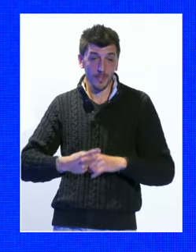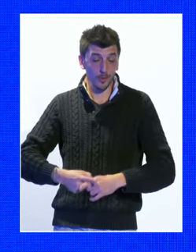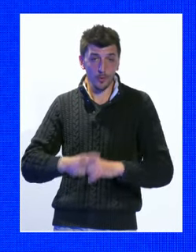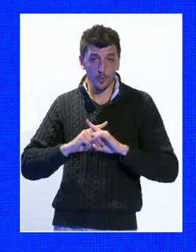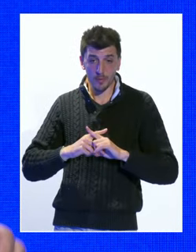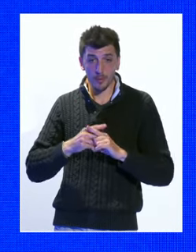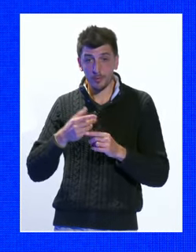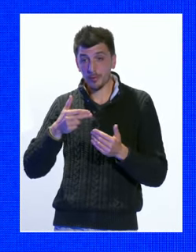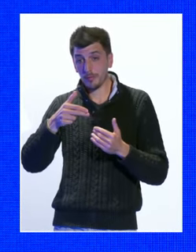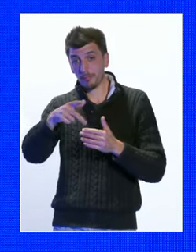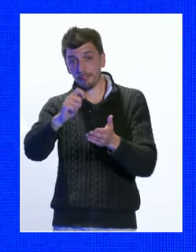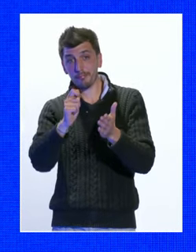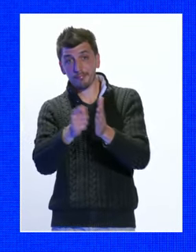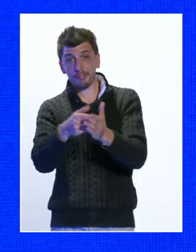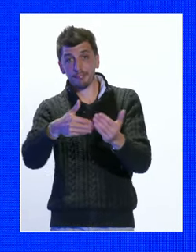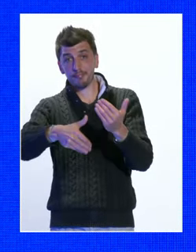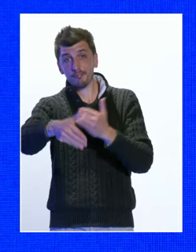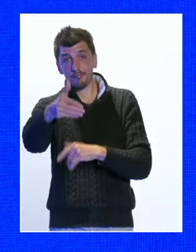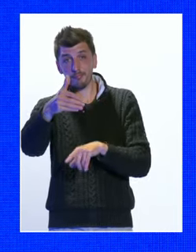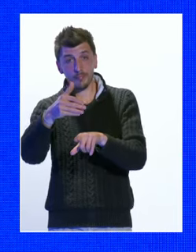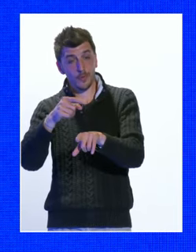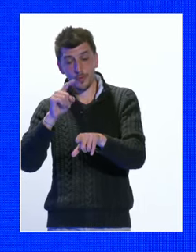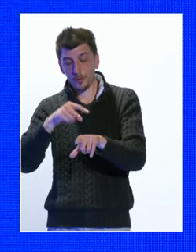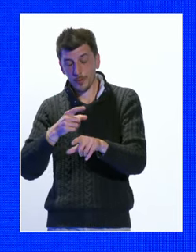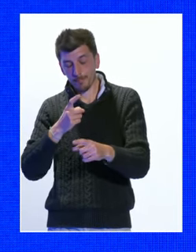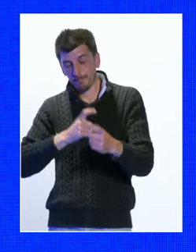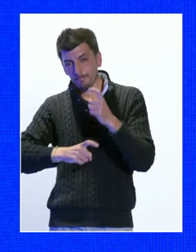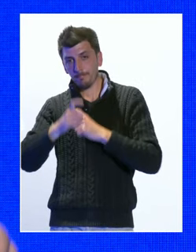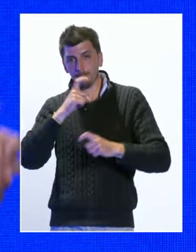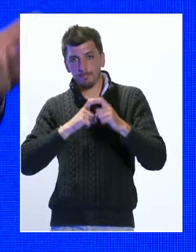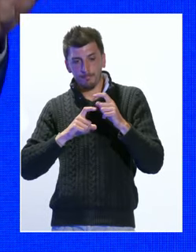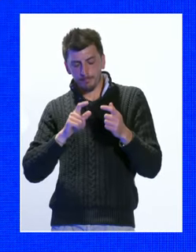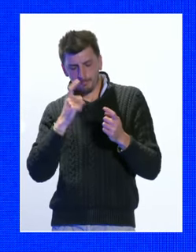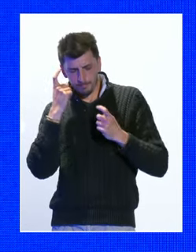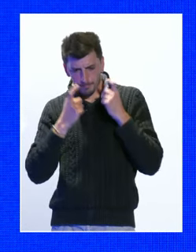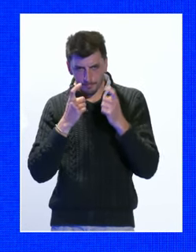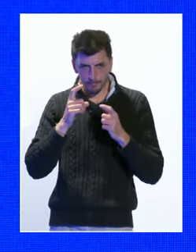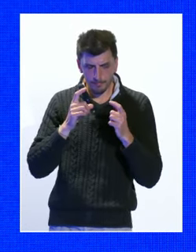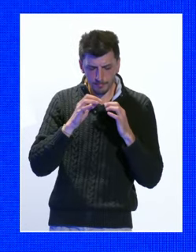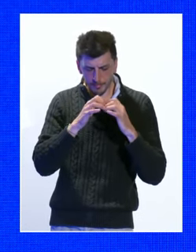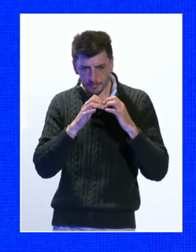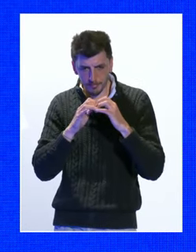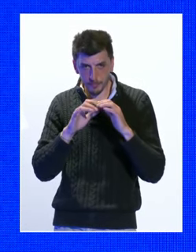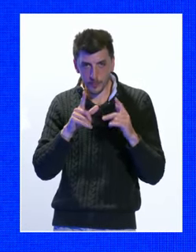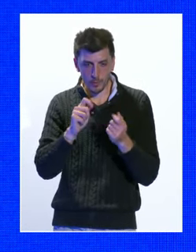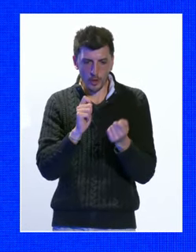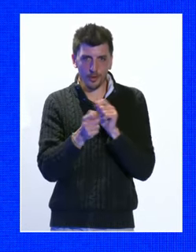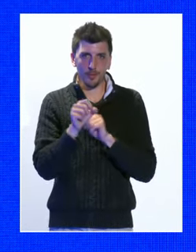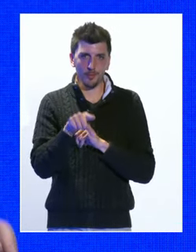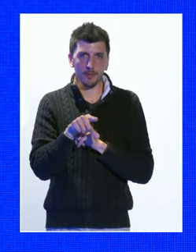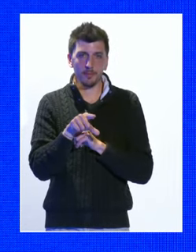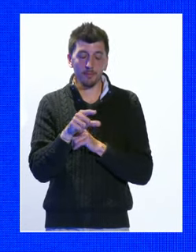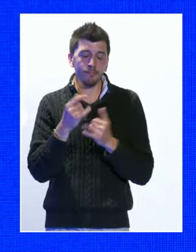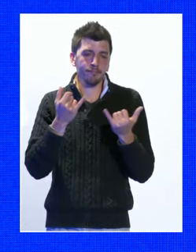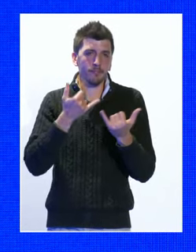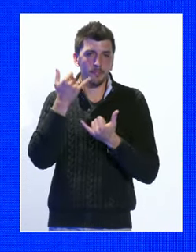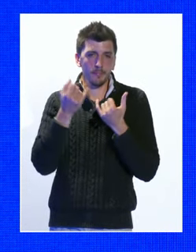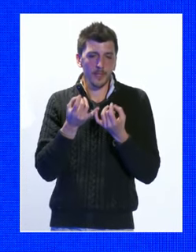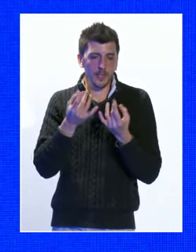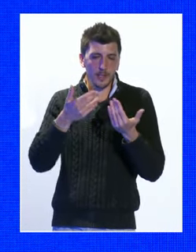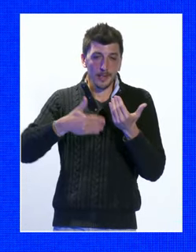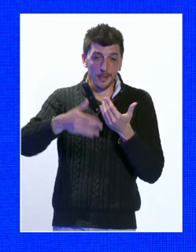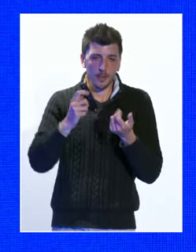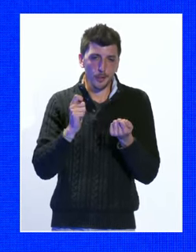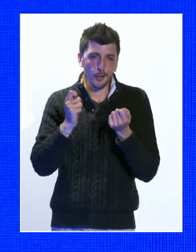ou l'autre, il faudra qu'on remette tout ça en cause. Alors j'imagine que les temps changent, mais pas trop, n'est-ce